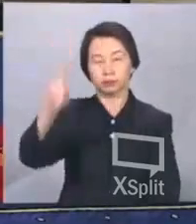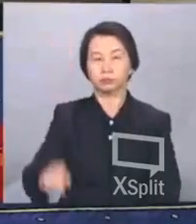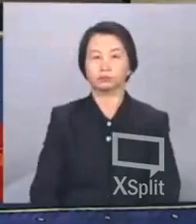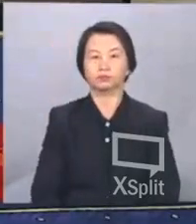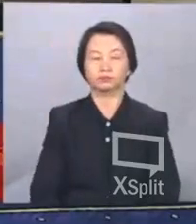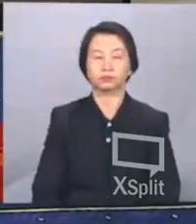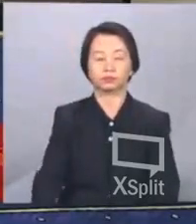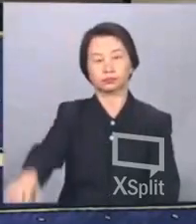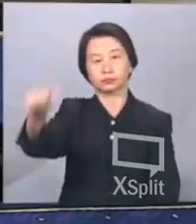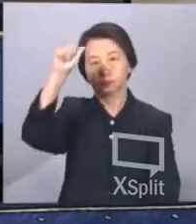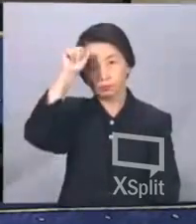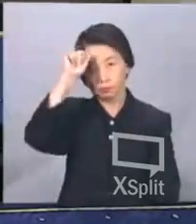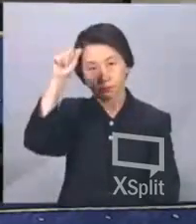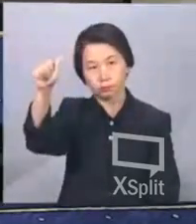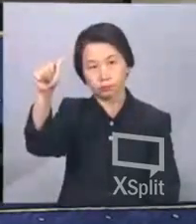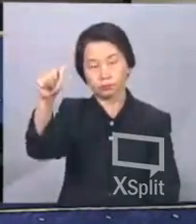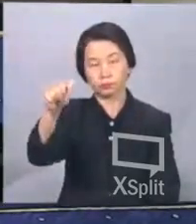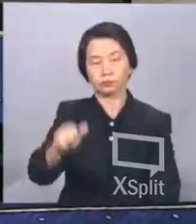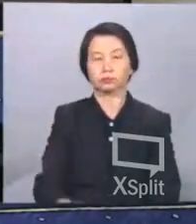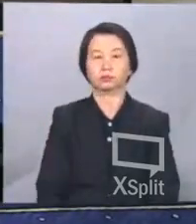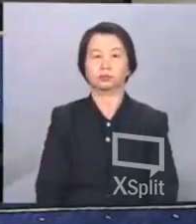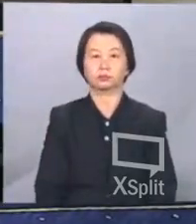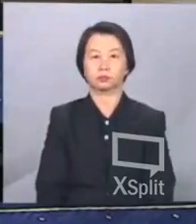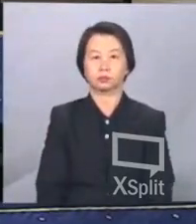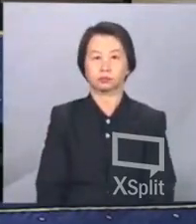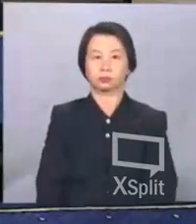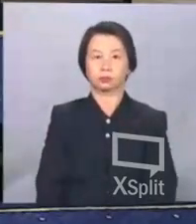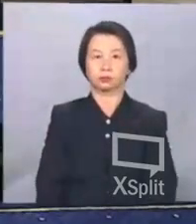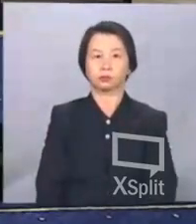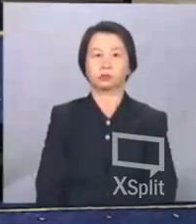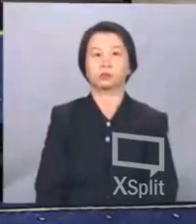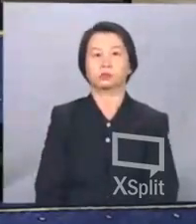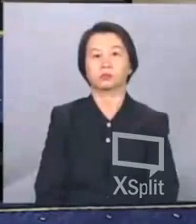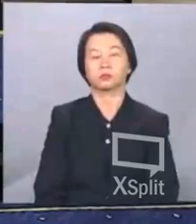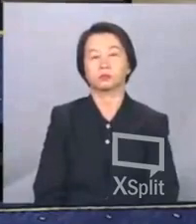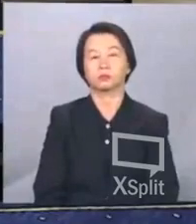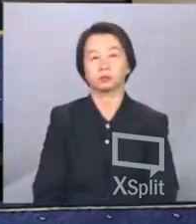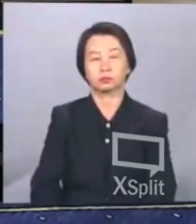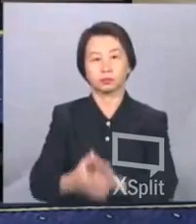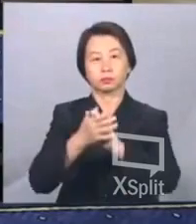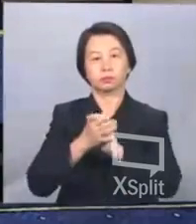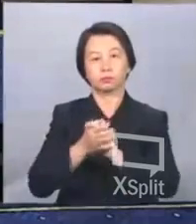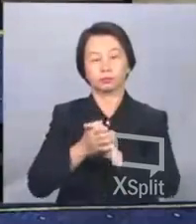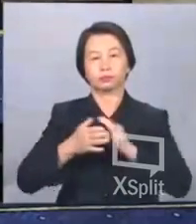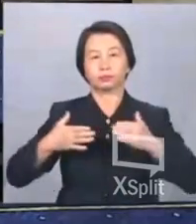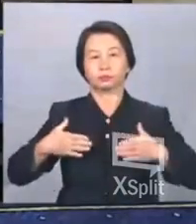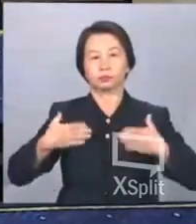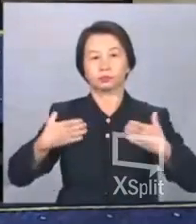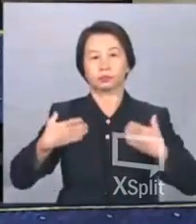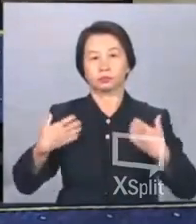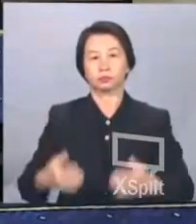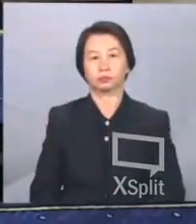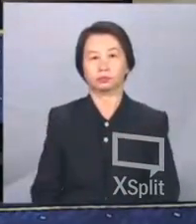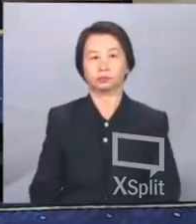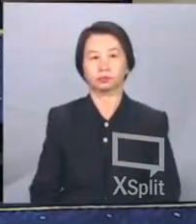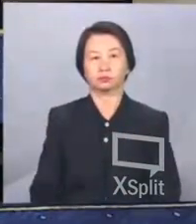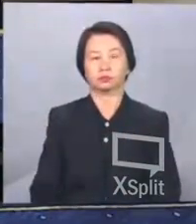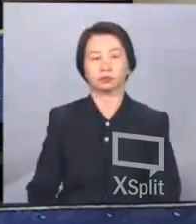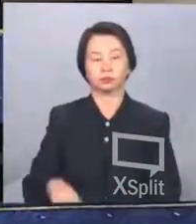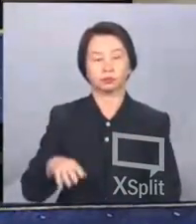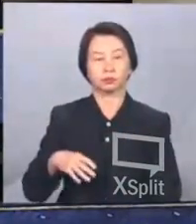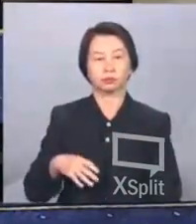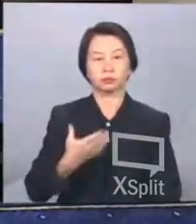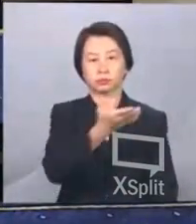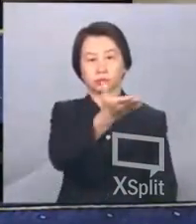Hai assalamualaikum warahmatullahi wabarakatuh salam sejahtera Hai sedang